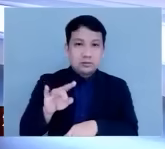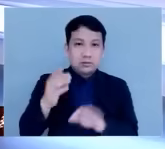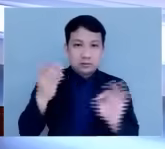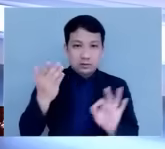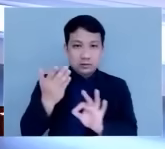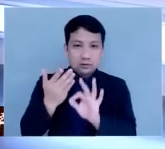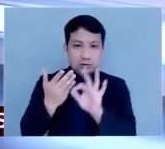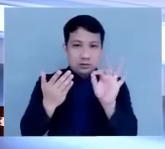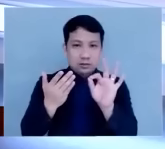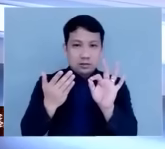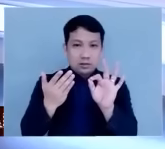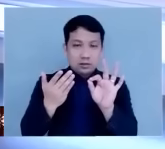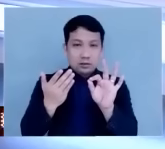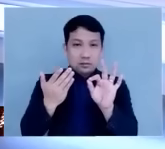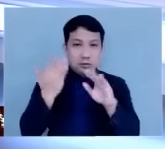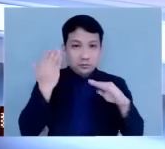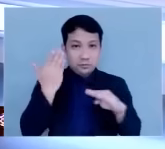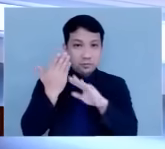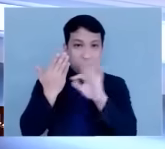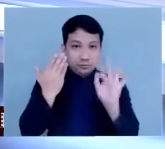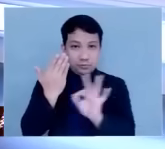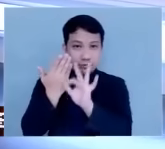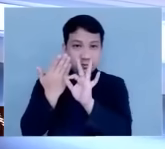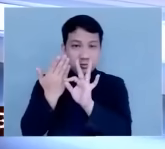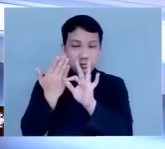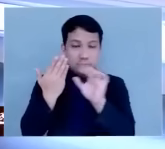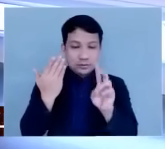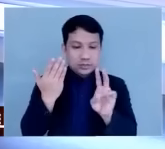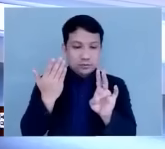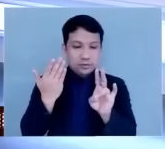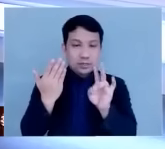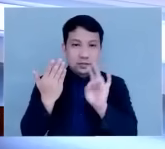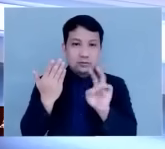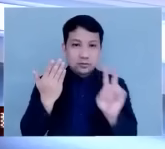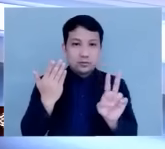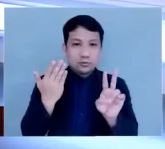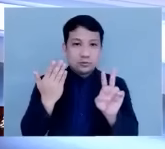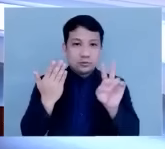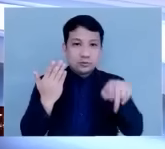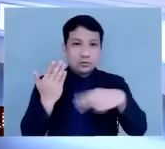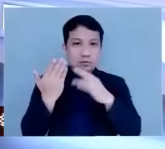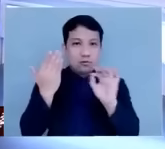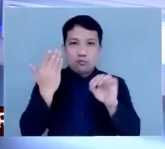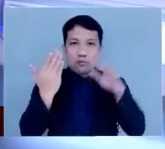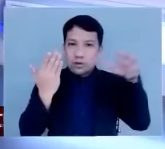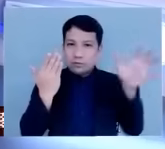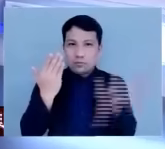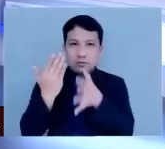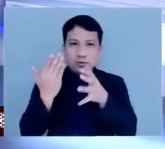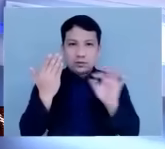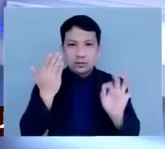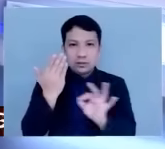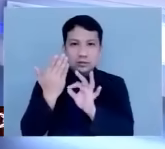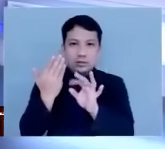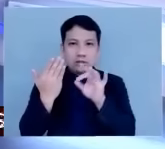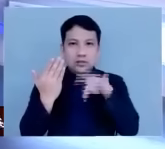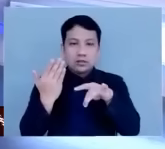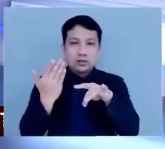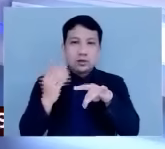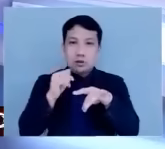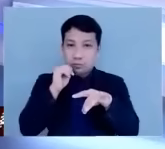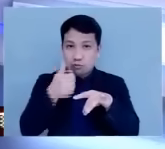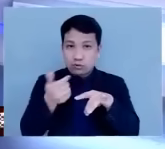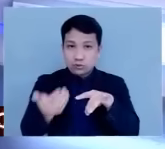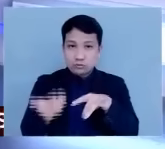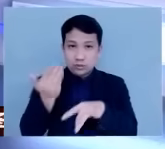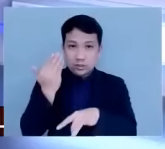nandito po siya at 72 kilometers per hour. Again, wala pa pong landfall. By the time it hits 8 a.m. tomorrow morning,